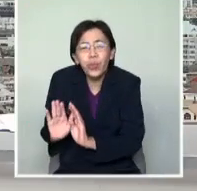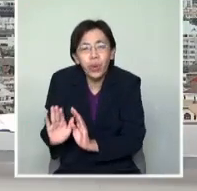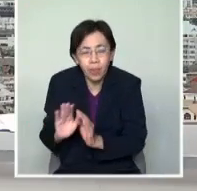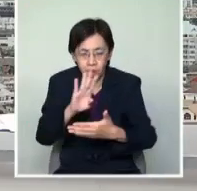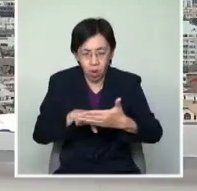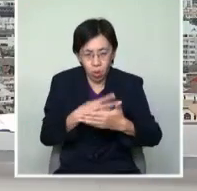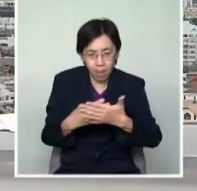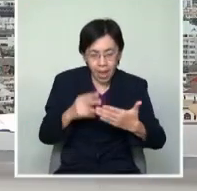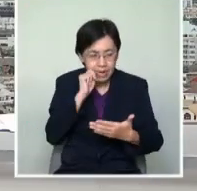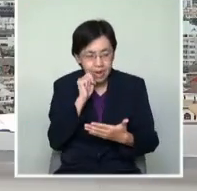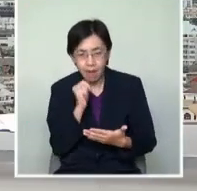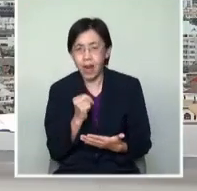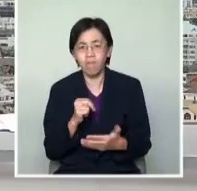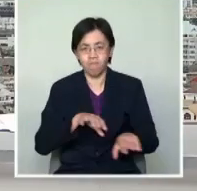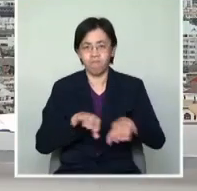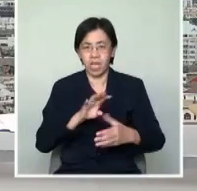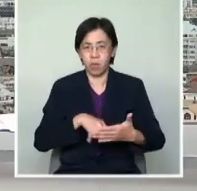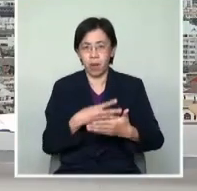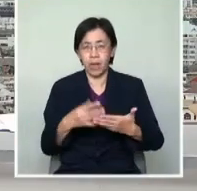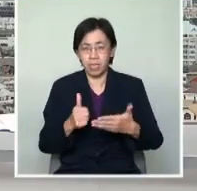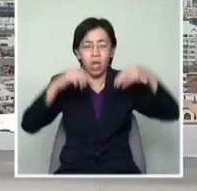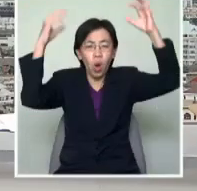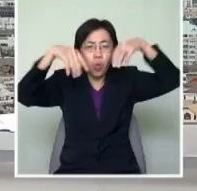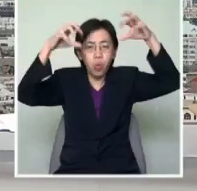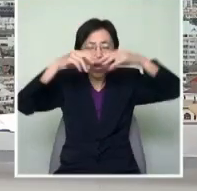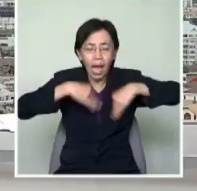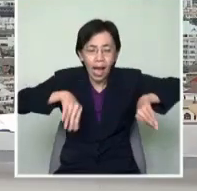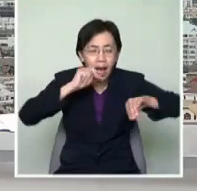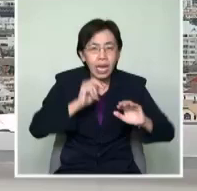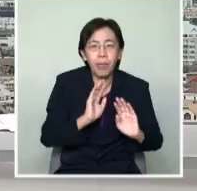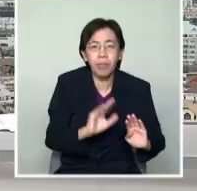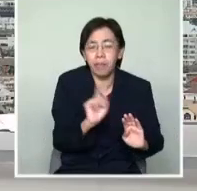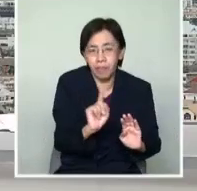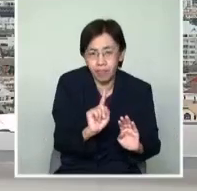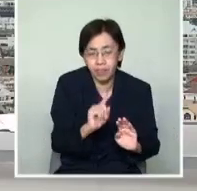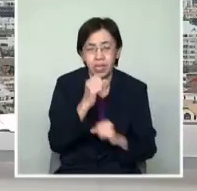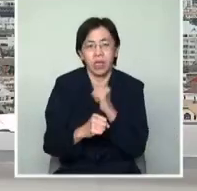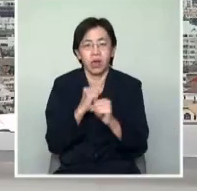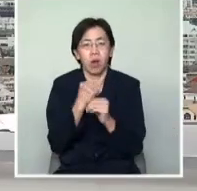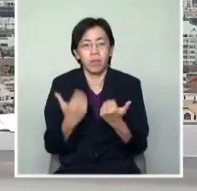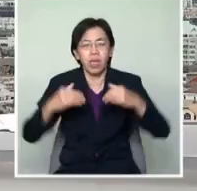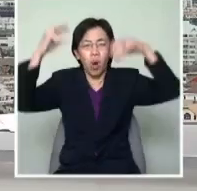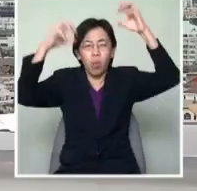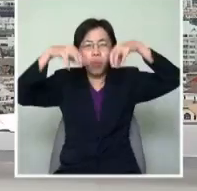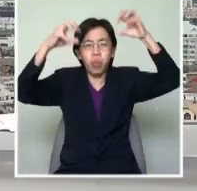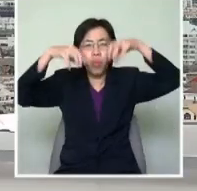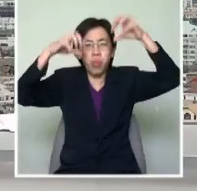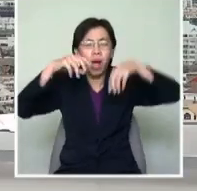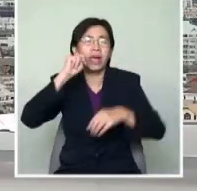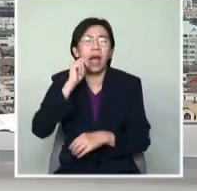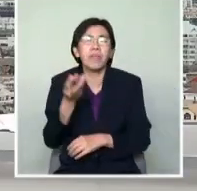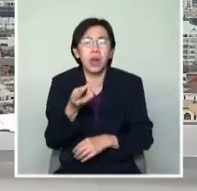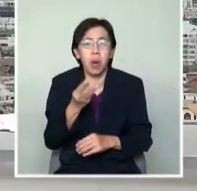างแผนการใช้น้ำให้ดีในช่วงที่ยังคงมีฝนอยู่นะคะเพราะว่าในปีนี้ต้องยอมรับกันว่าปริมาณน้ำฝนที่ตกลงมามีน้